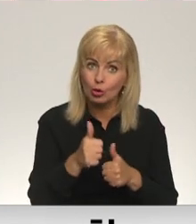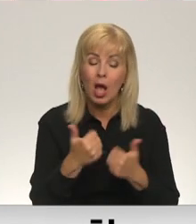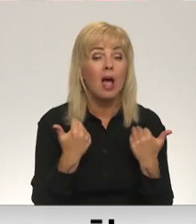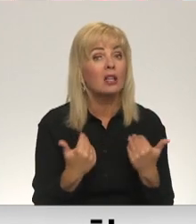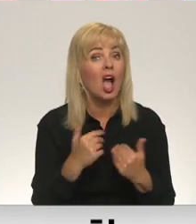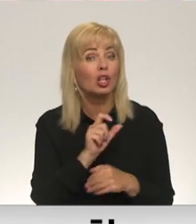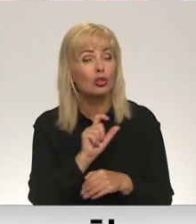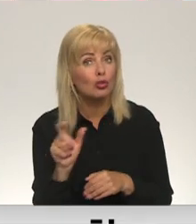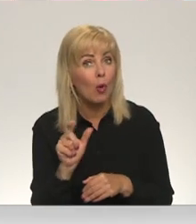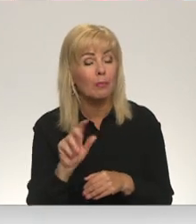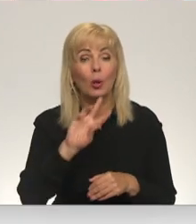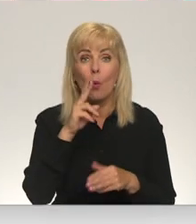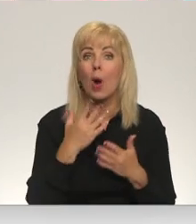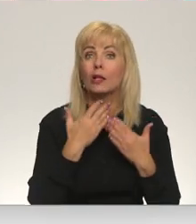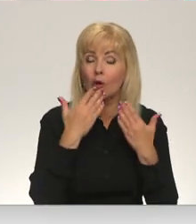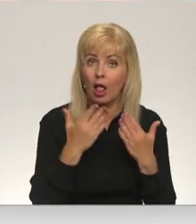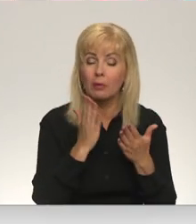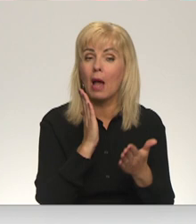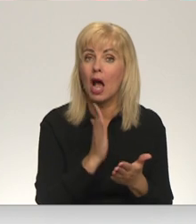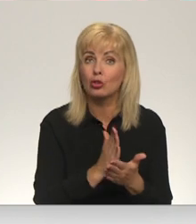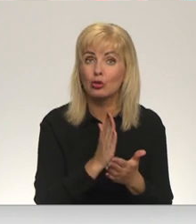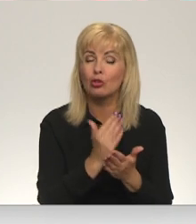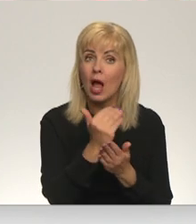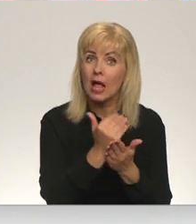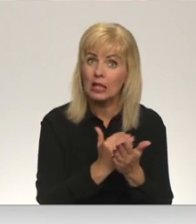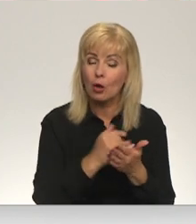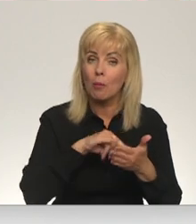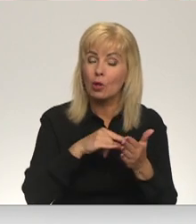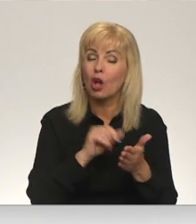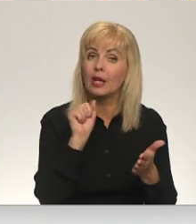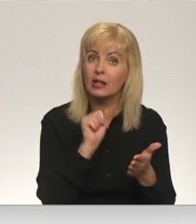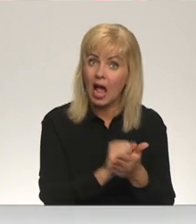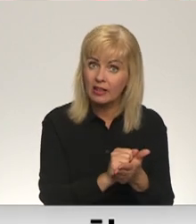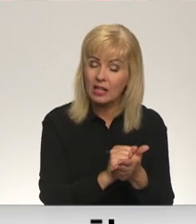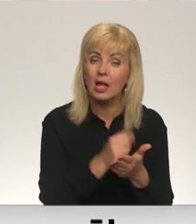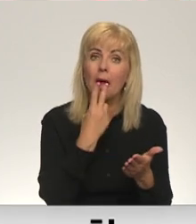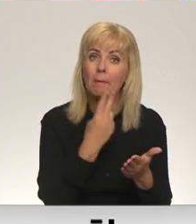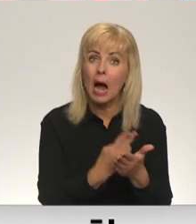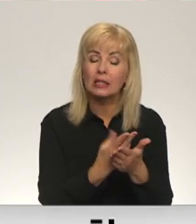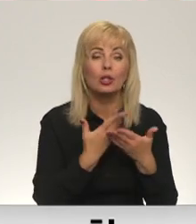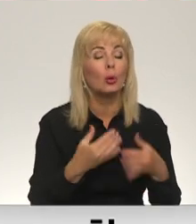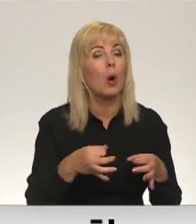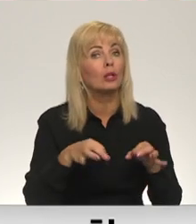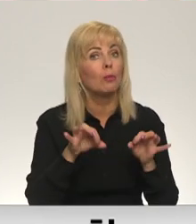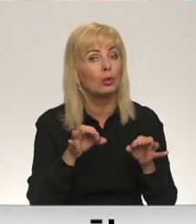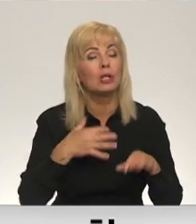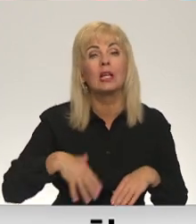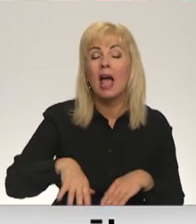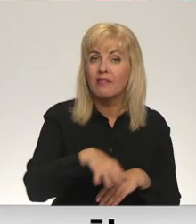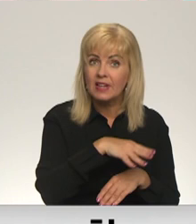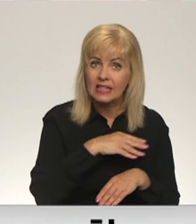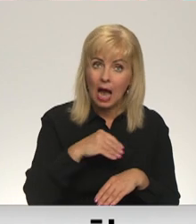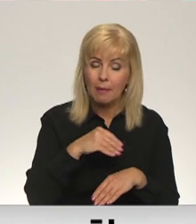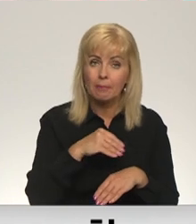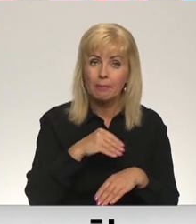Šobrīd otrajā lasījumā esošā likuma projekta redakcija paredz burtiski